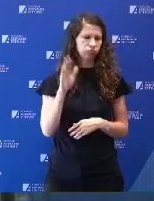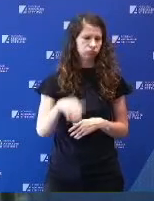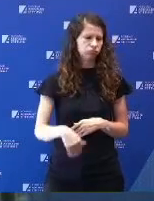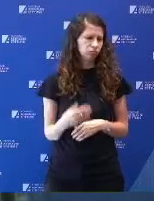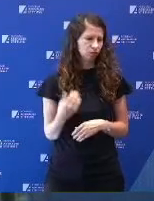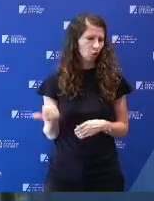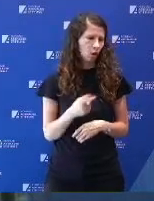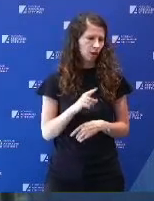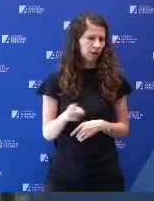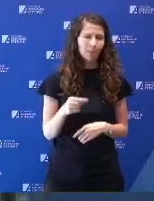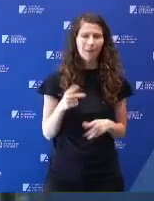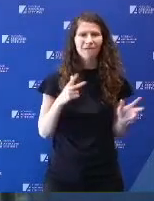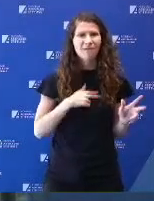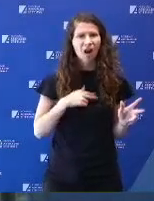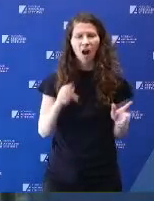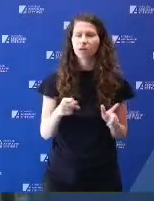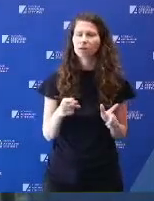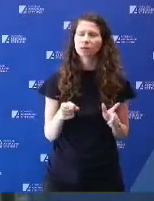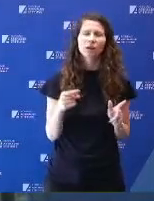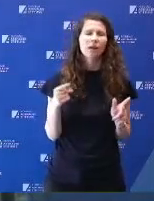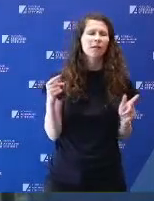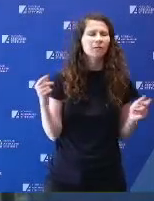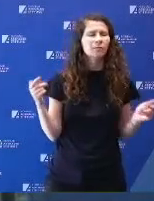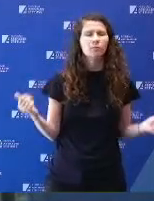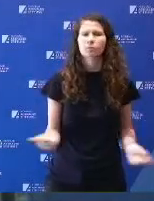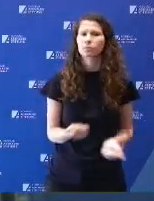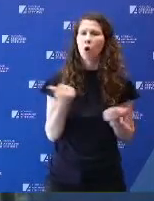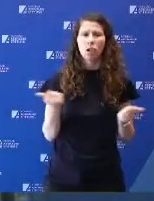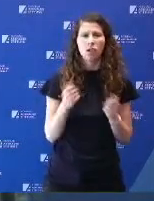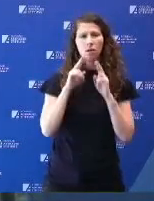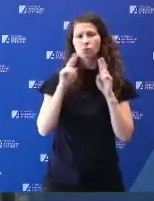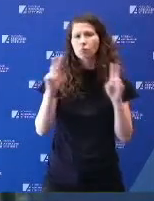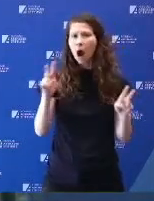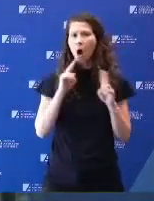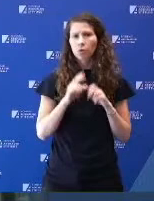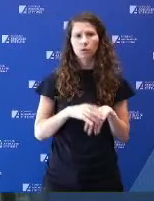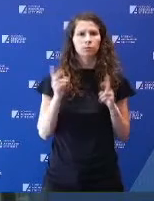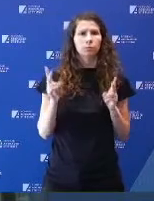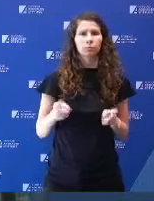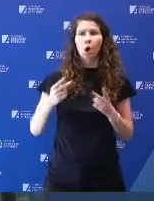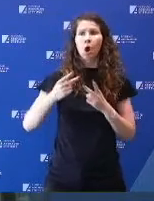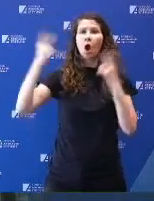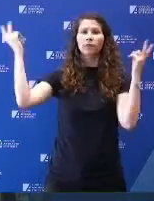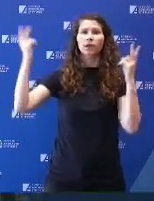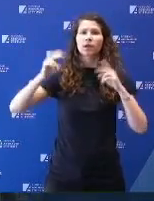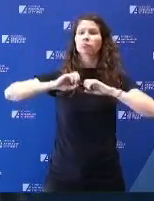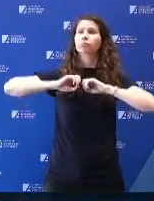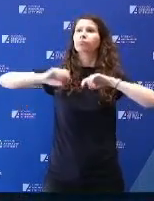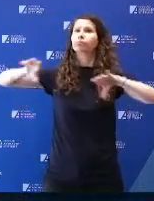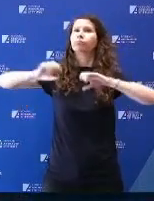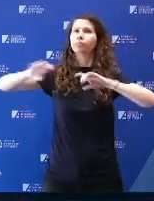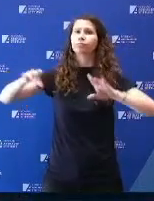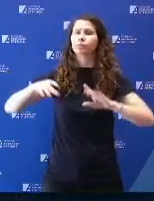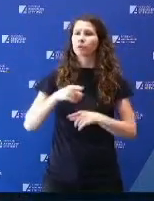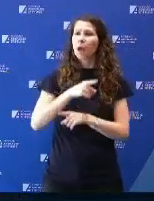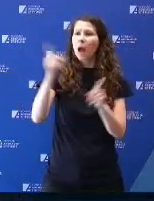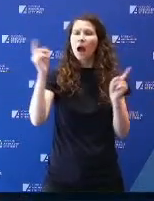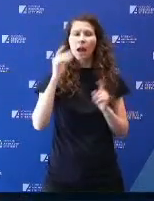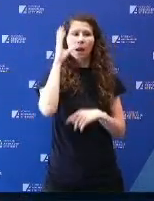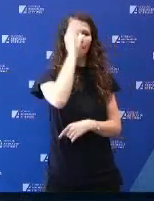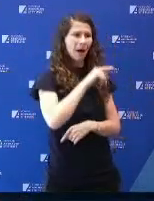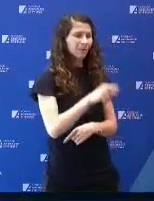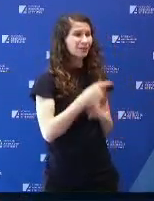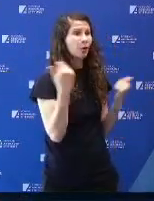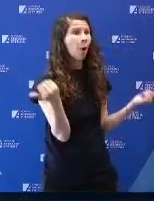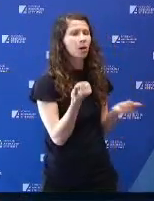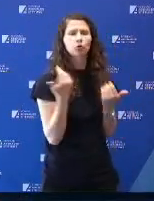wahnsinnig Großes. Und das ist uns, es muss auch nicht wahnsinnig an die Öffentlichkeit geraten, sozusagen, wie groß das eigentlich ist. Aber ich habe das Gefühl,